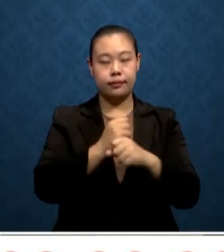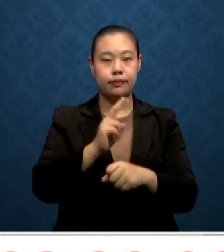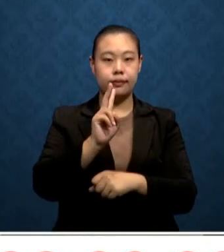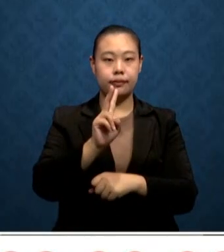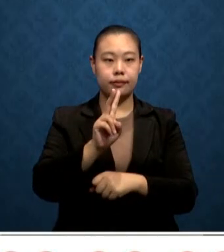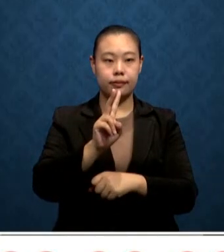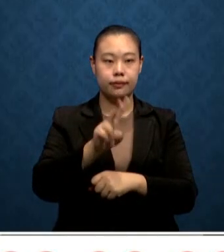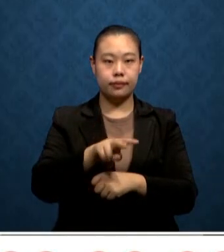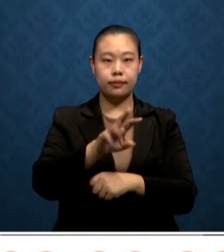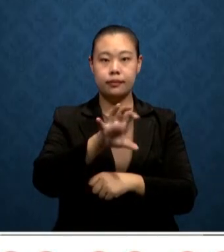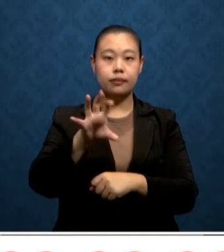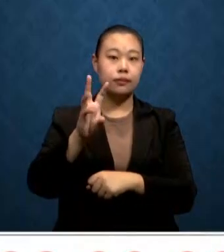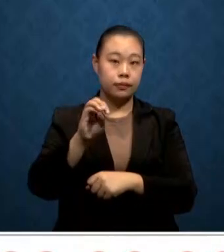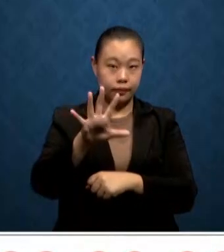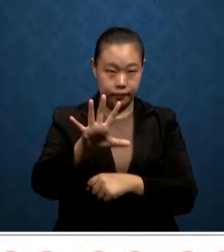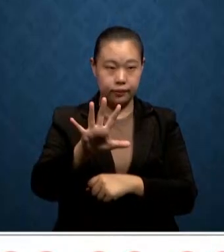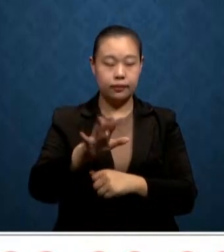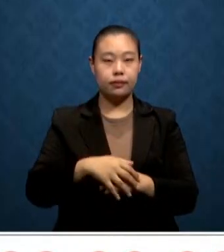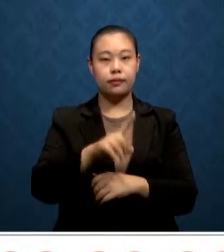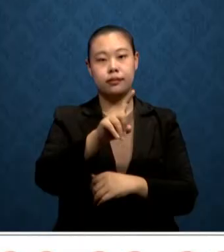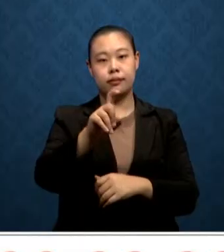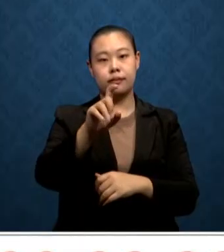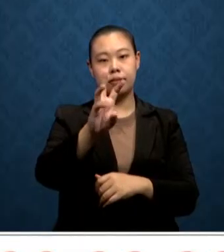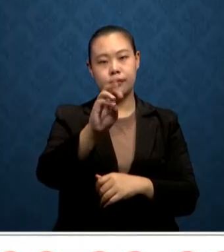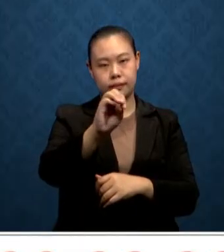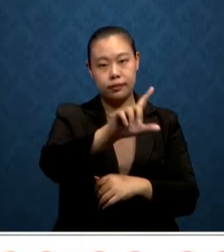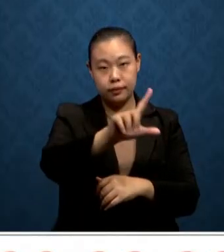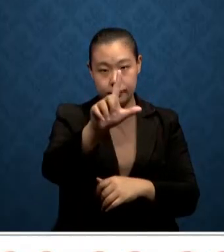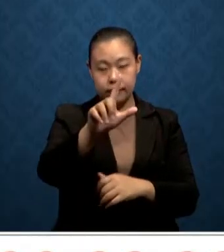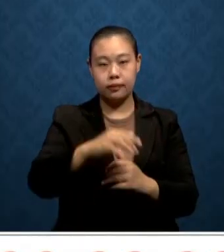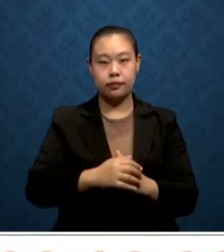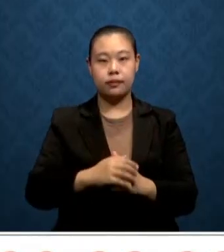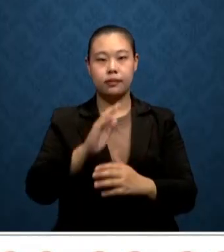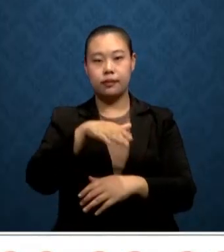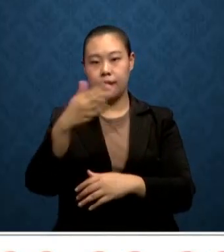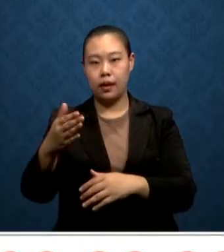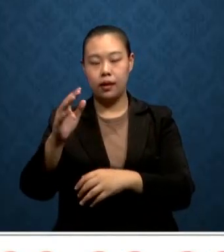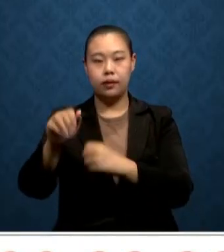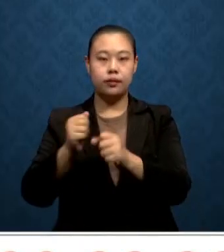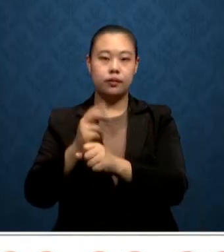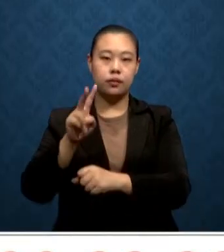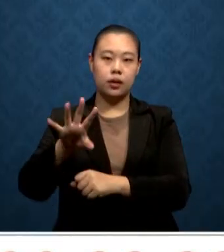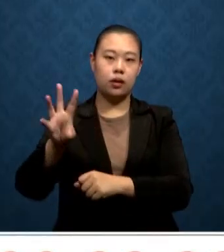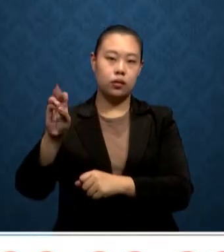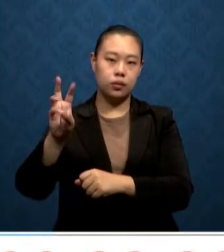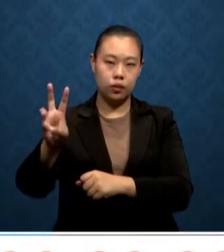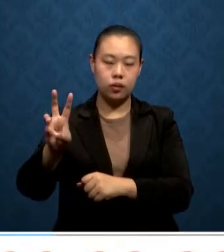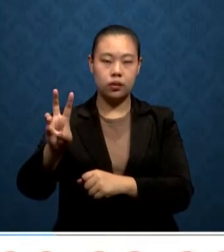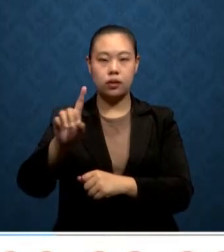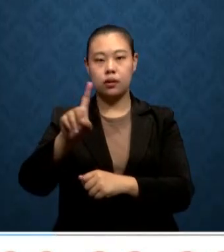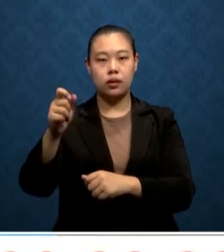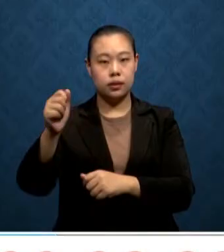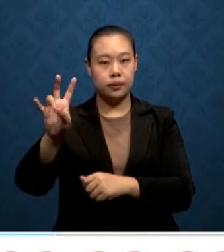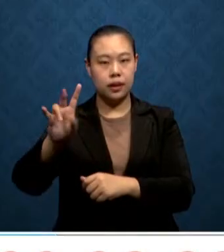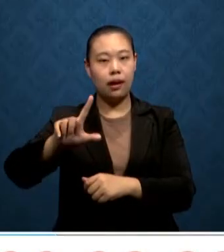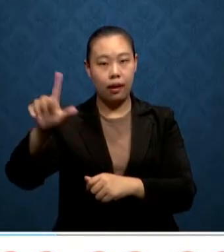แล้วปี65เนี่ย160ล้านบาทนะครับแล้วปี66 157ล้านส่วนรายได้อื่น